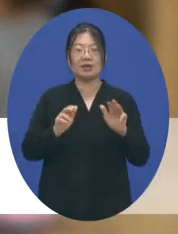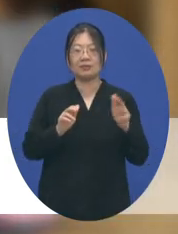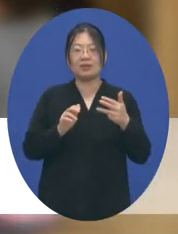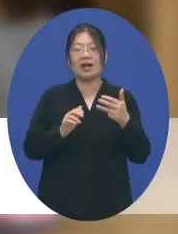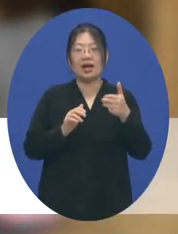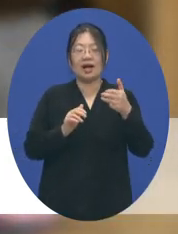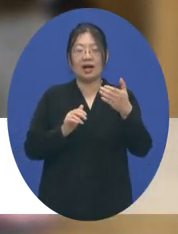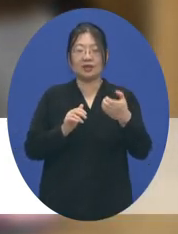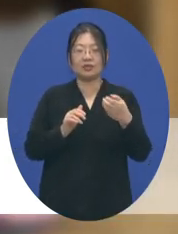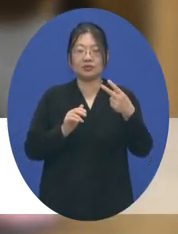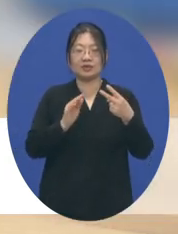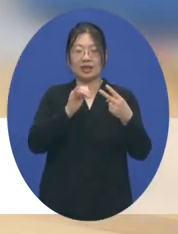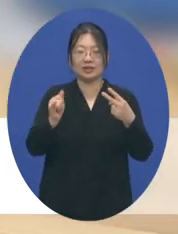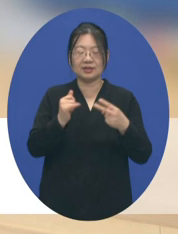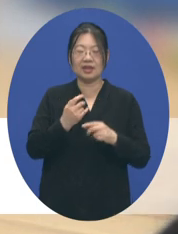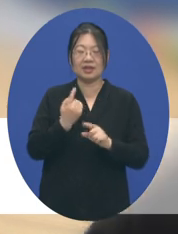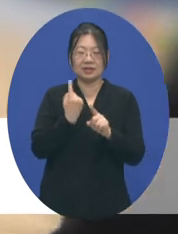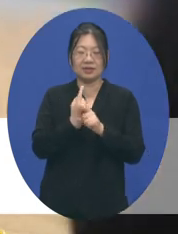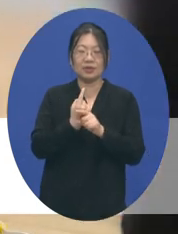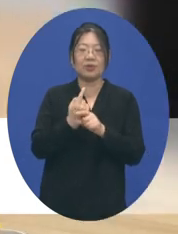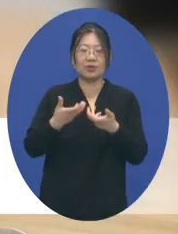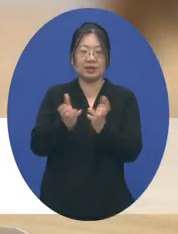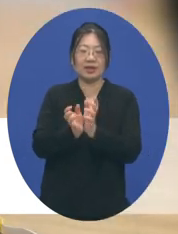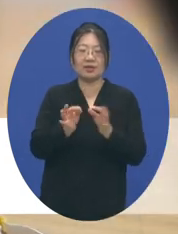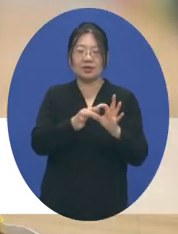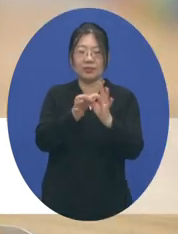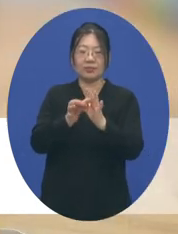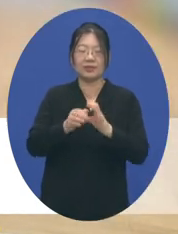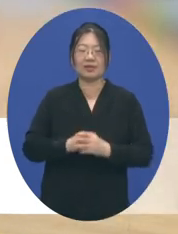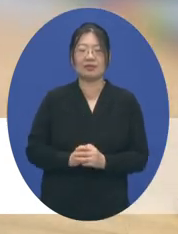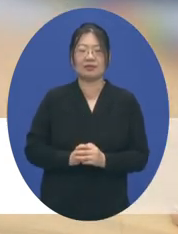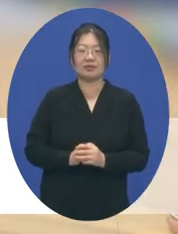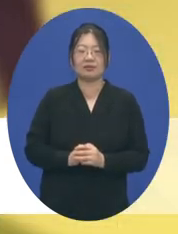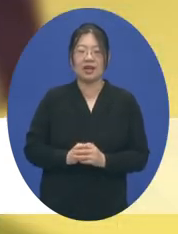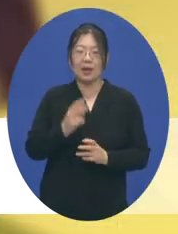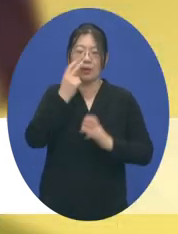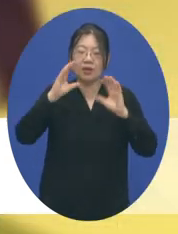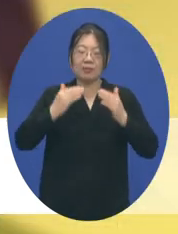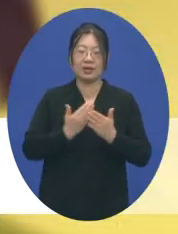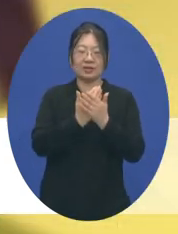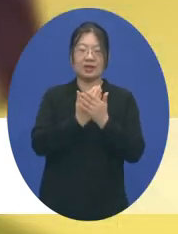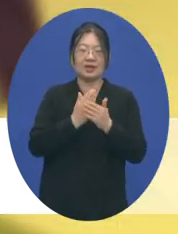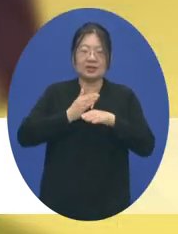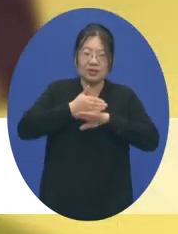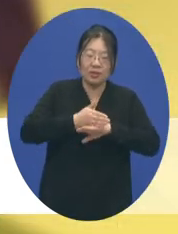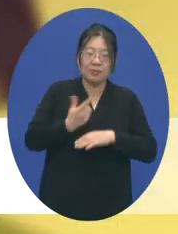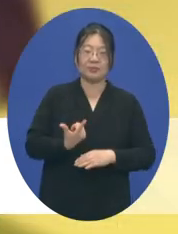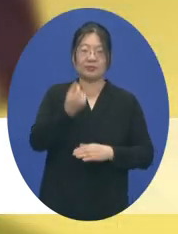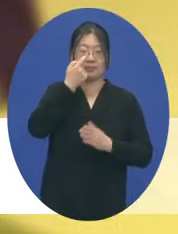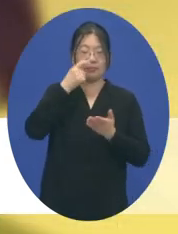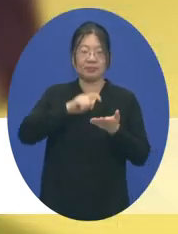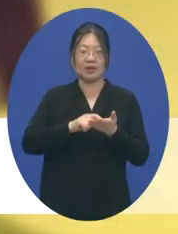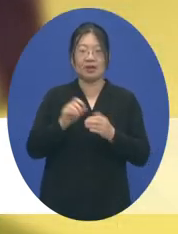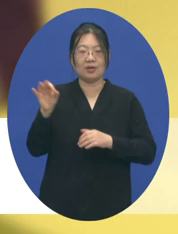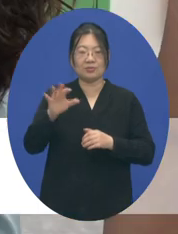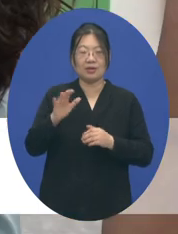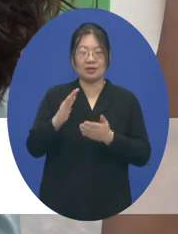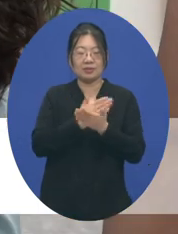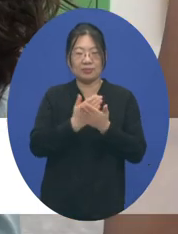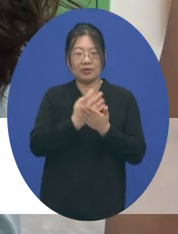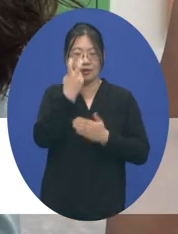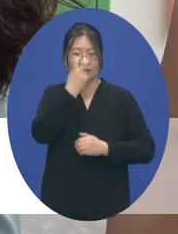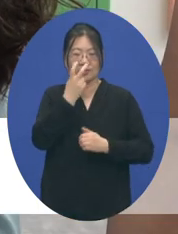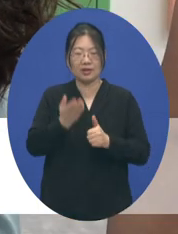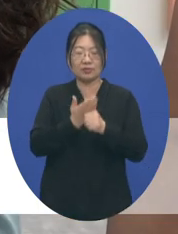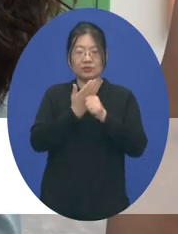2명에게는 치료 기관을 연기했다고 밝혔습니다이 서비스는 역류의 발달 지원을 조기에 발견해 무료 선별 검사와